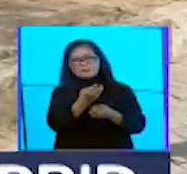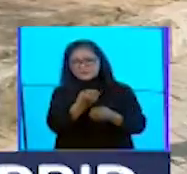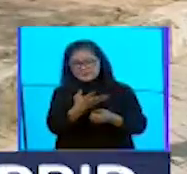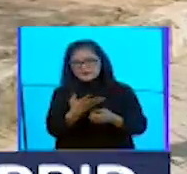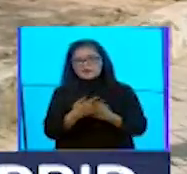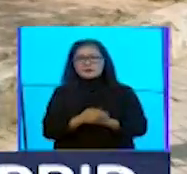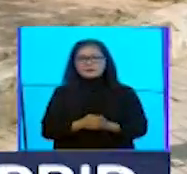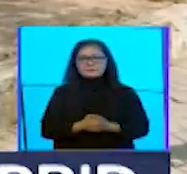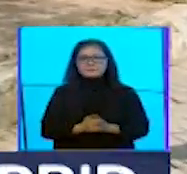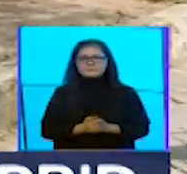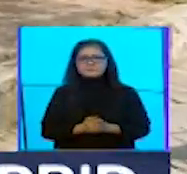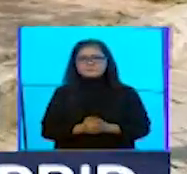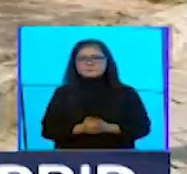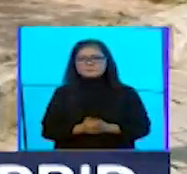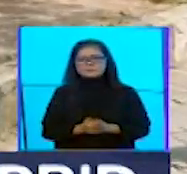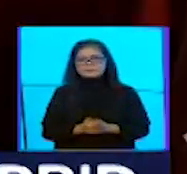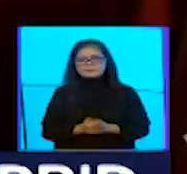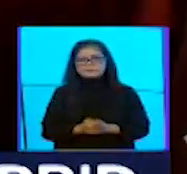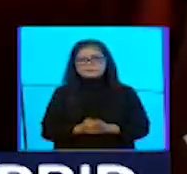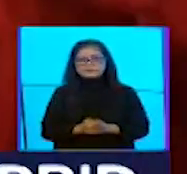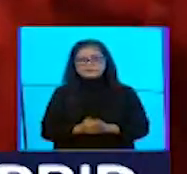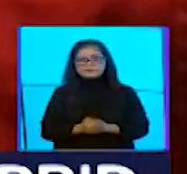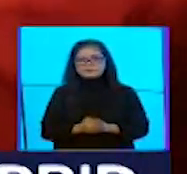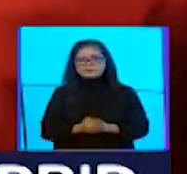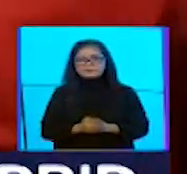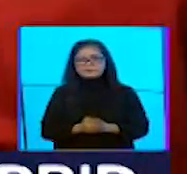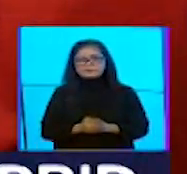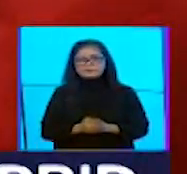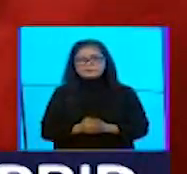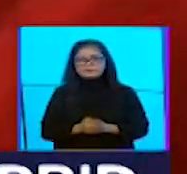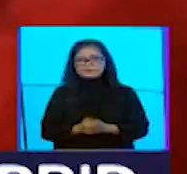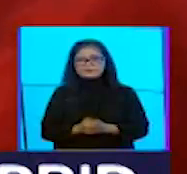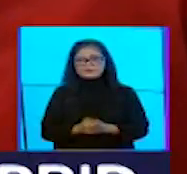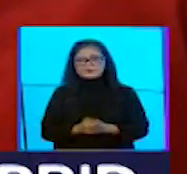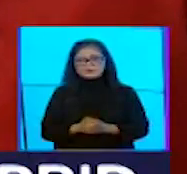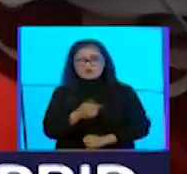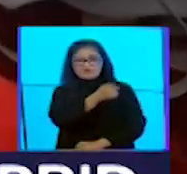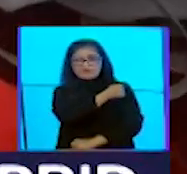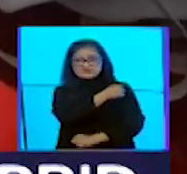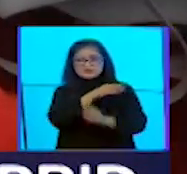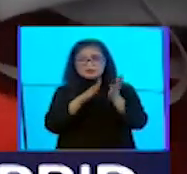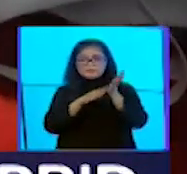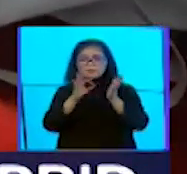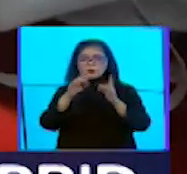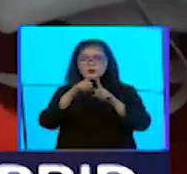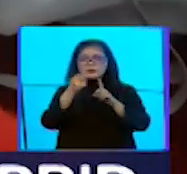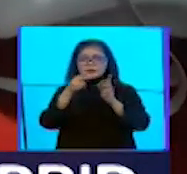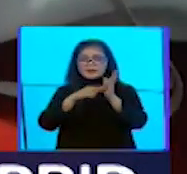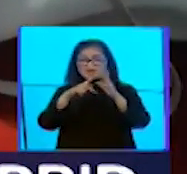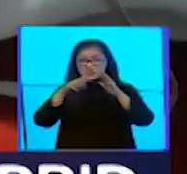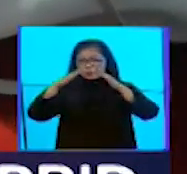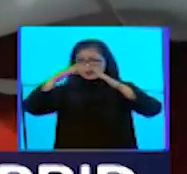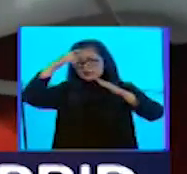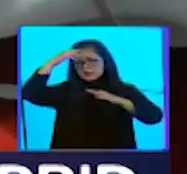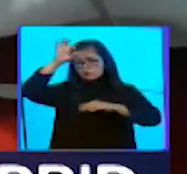memang tidak ada pilihan lain selain Sinovac maupun AstraZeneca. Pemberian vaksin Moderna di Rumah Sakit Polri Kramat Jati dikhususkan